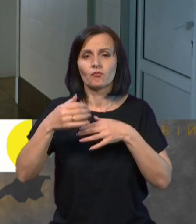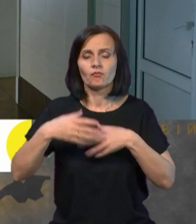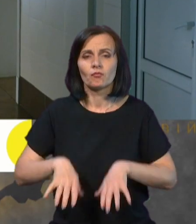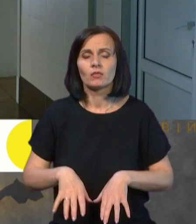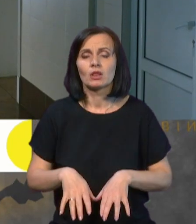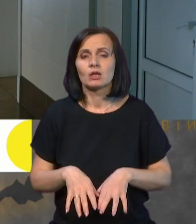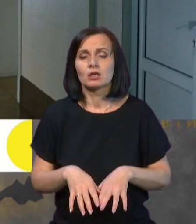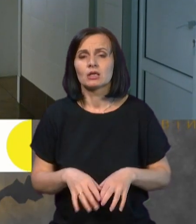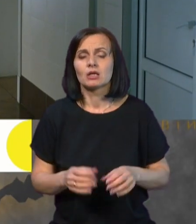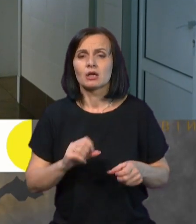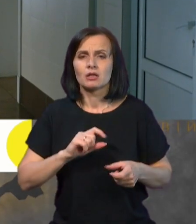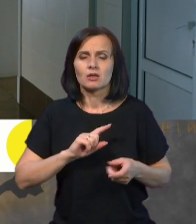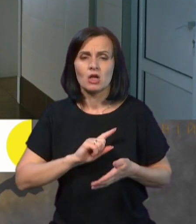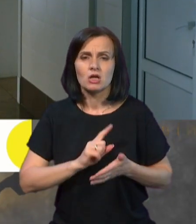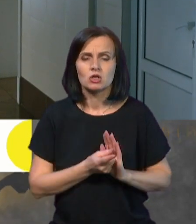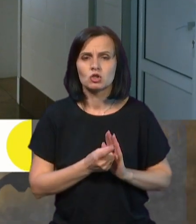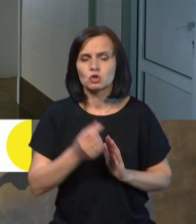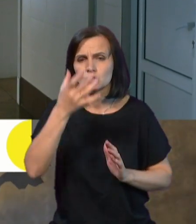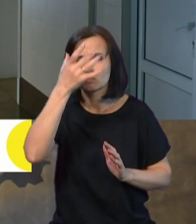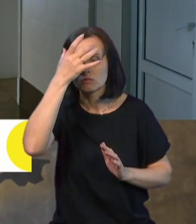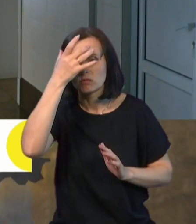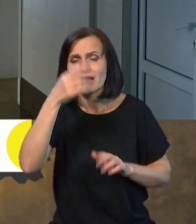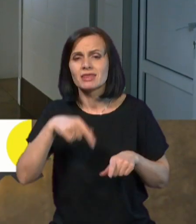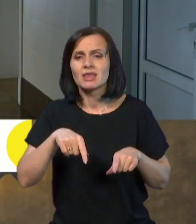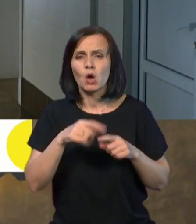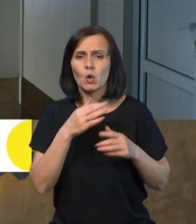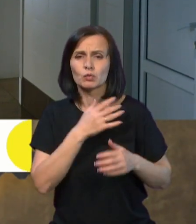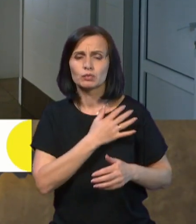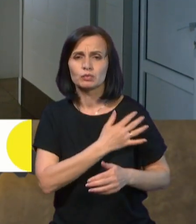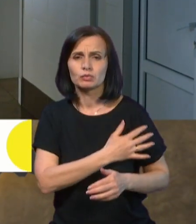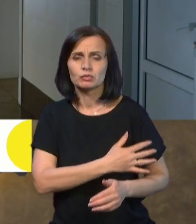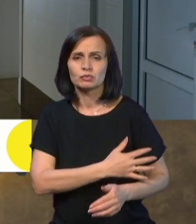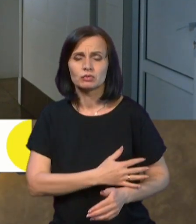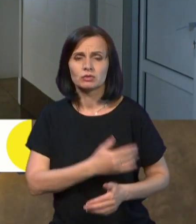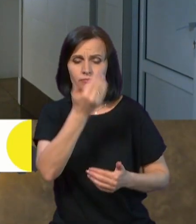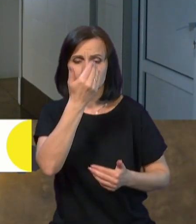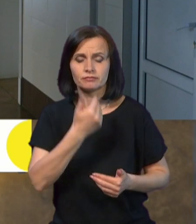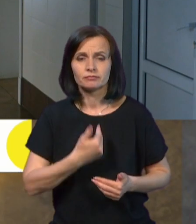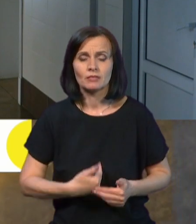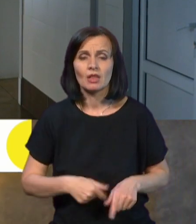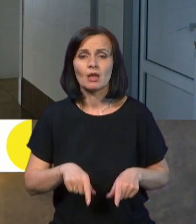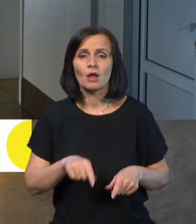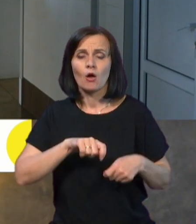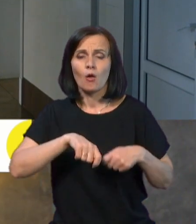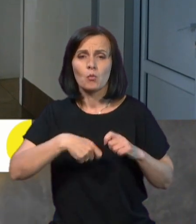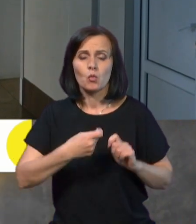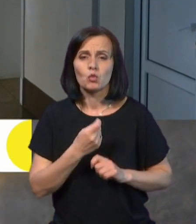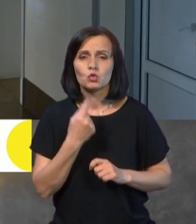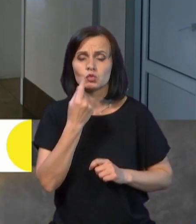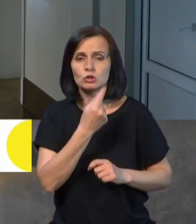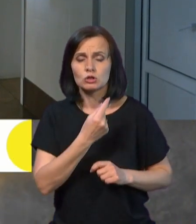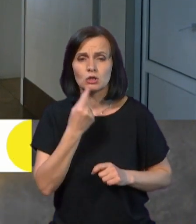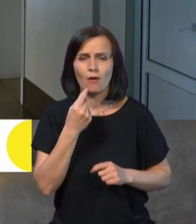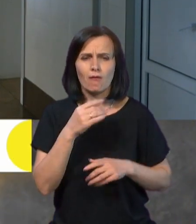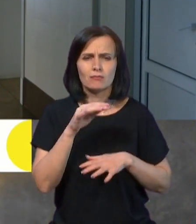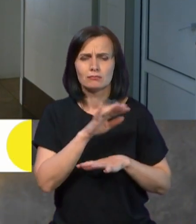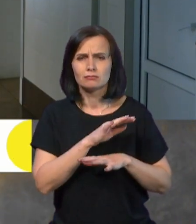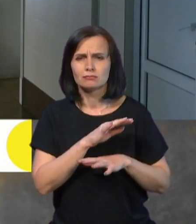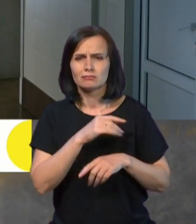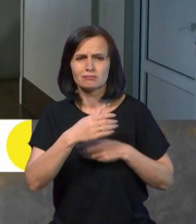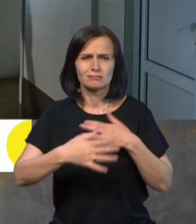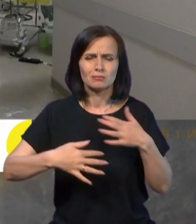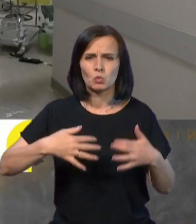Хочу сказати, що дійсно ви праві, серцево-судинні захворювання, ми говоримо про них сьогодні, коли ми кажемо про серцево-судинні захворювання, ми